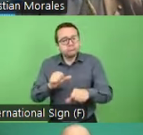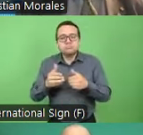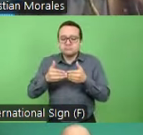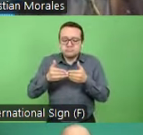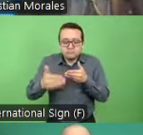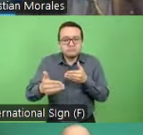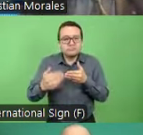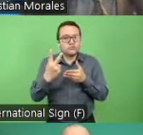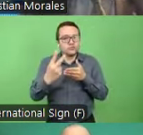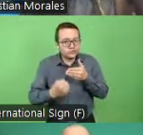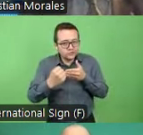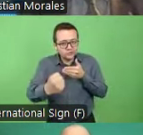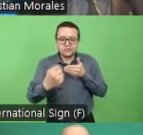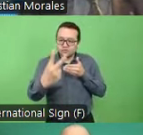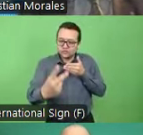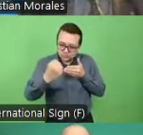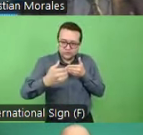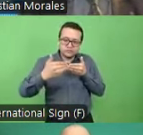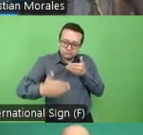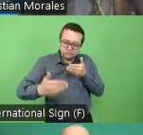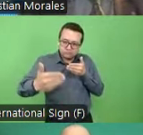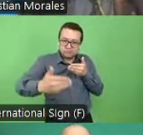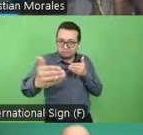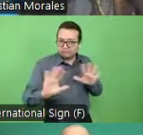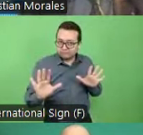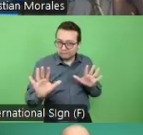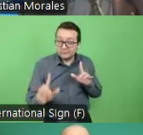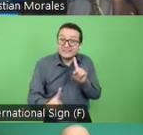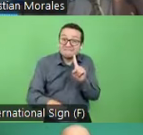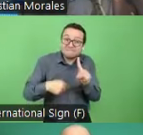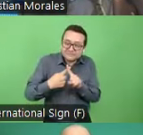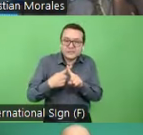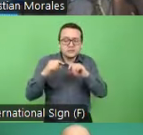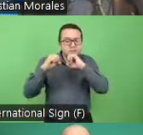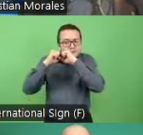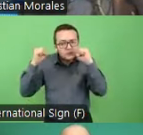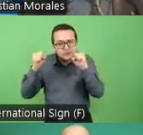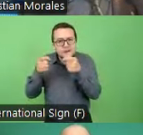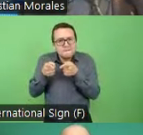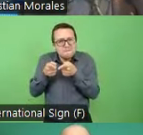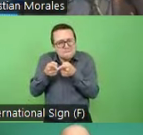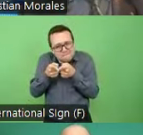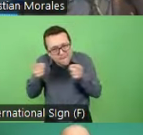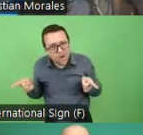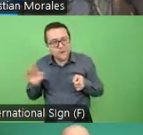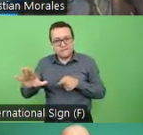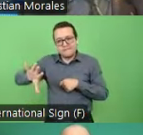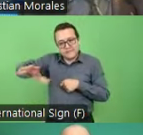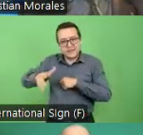un continuité reporte con estas pour características, actualiser le sino rapport también avec profundizar les en los mêmes países y al caractéristiques, mais interior de los aussi se países centrer sur les